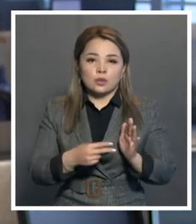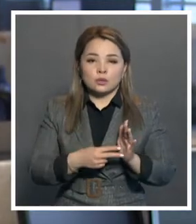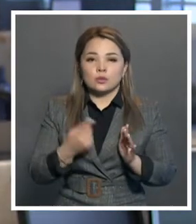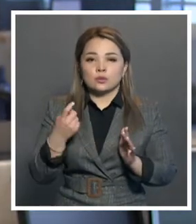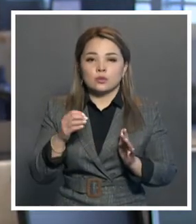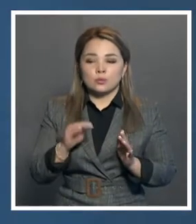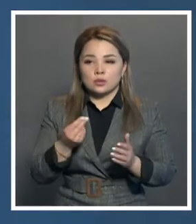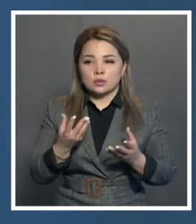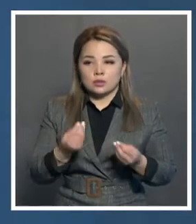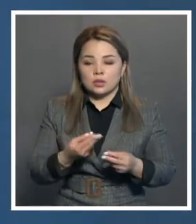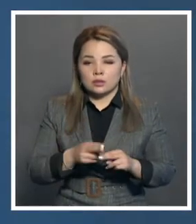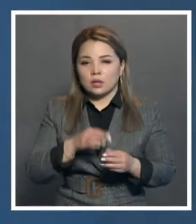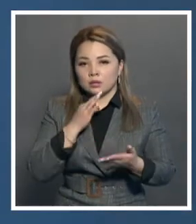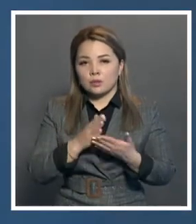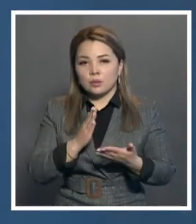алады.